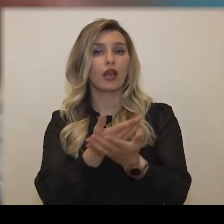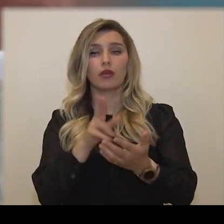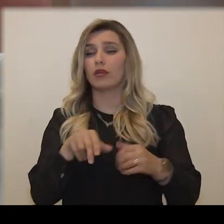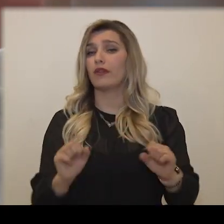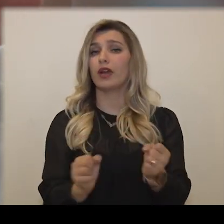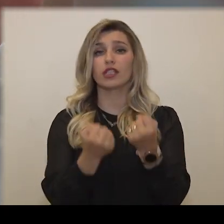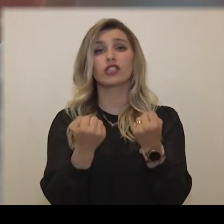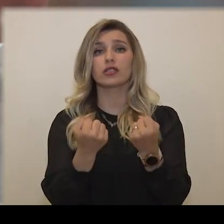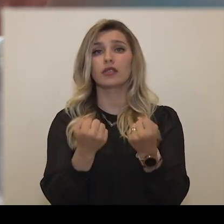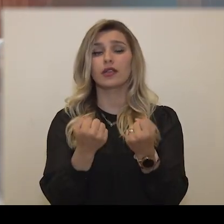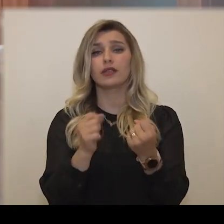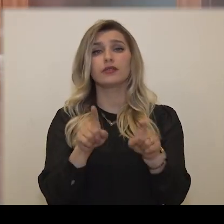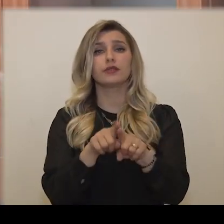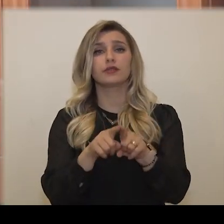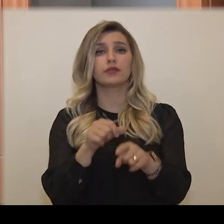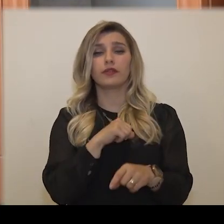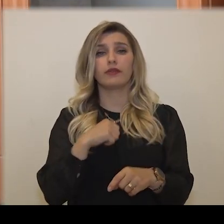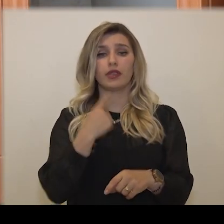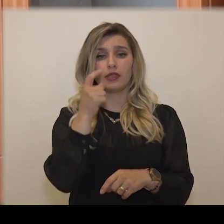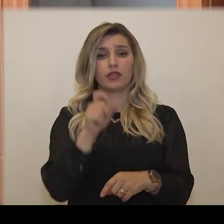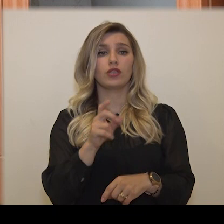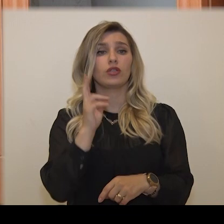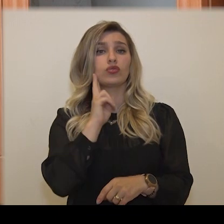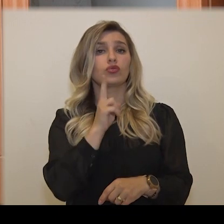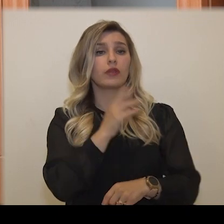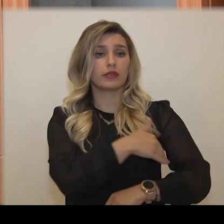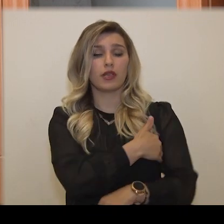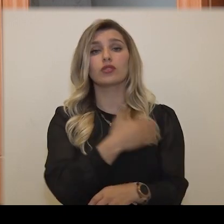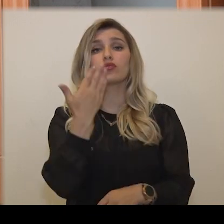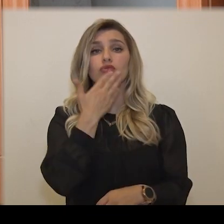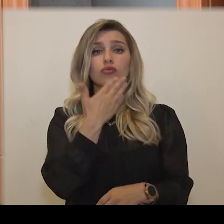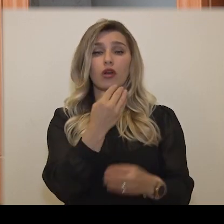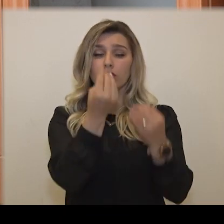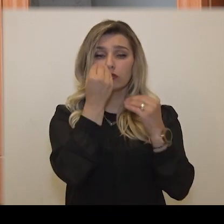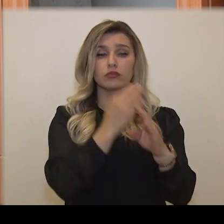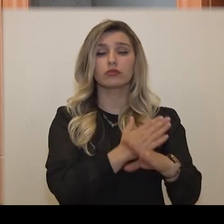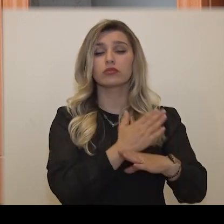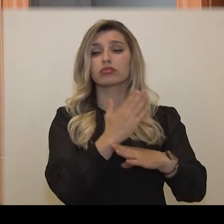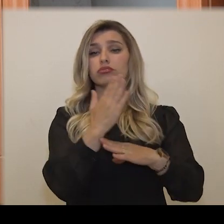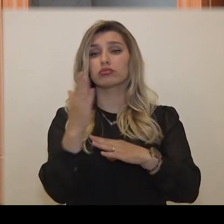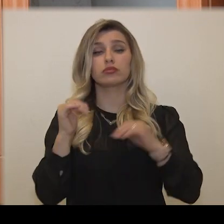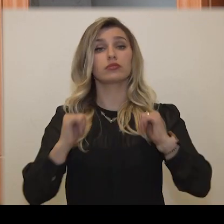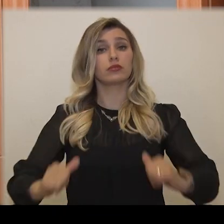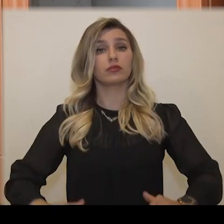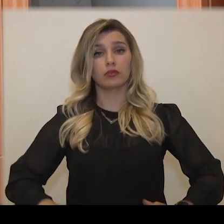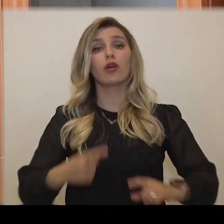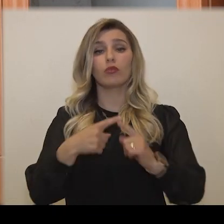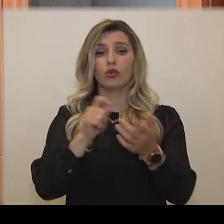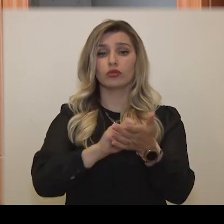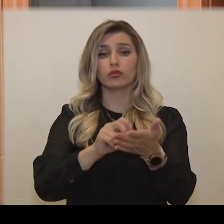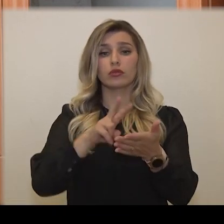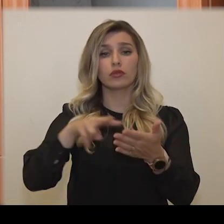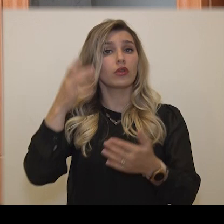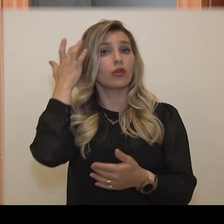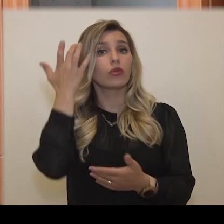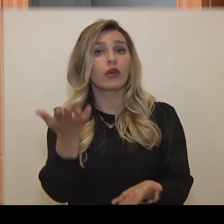pa kuptim të delë do të thotë një nxënës që shurë të kry shkollën e mesme në Prizren, dhe ajë të mos di shkrim leximin,